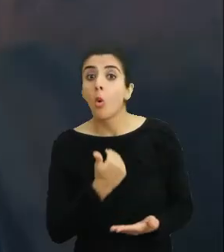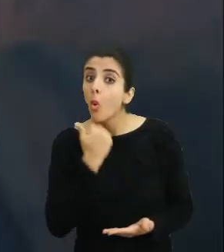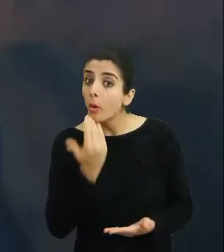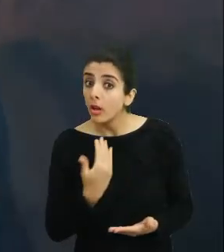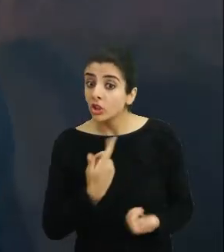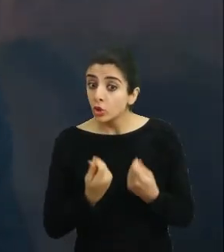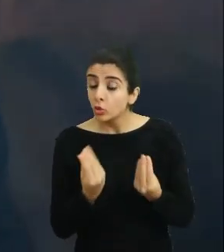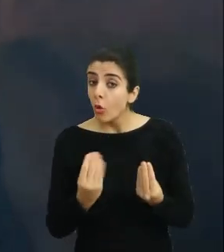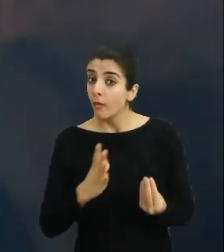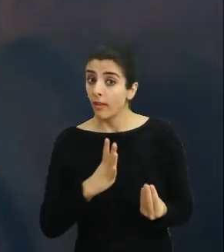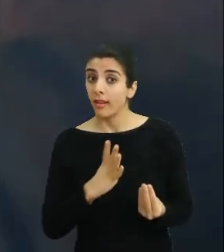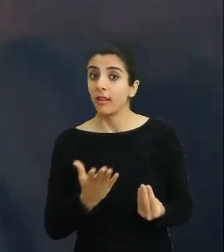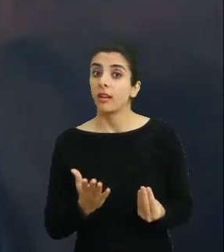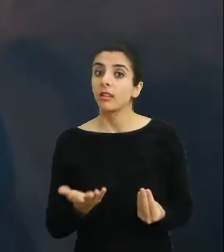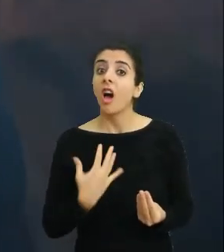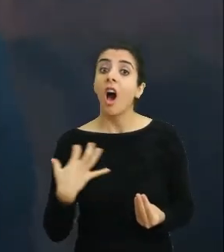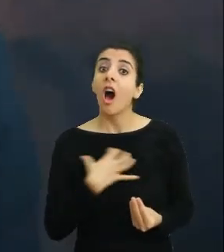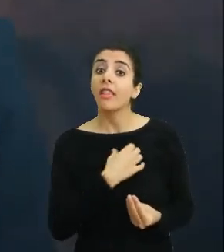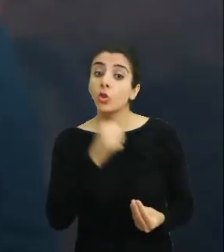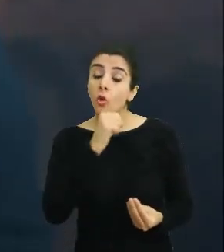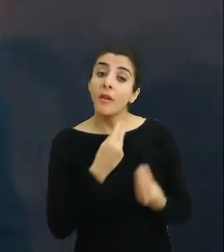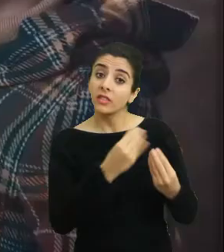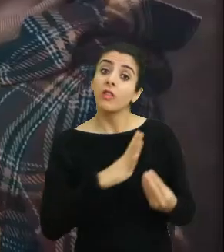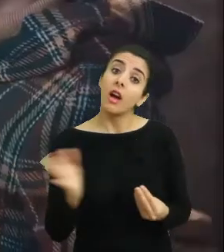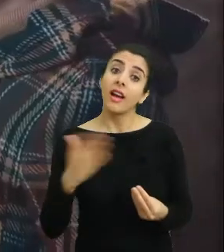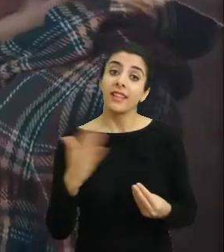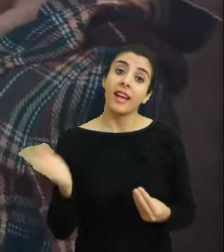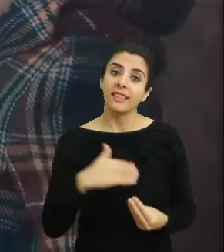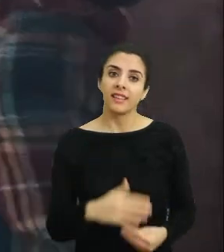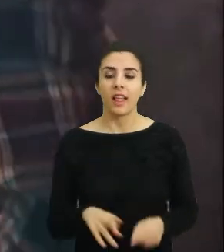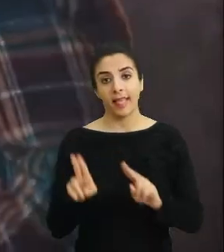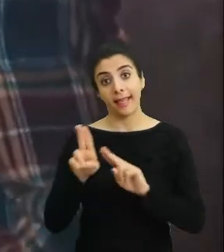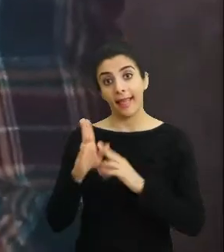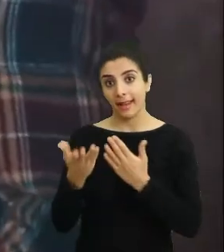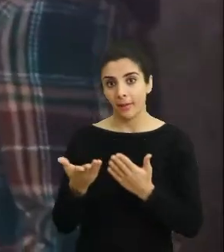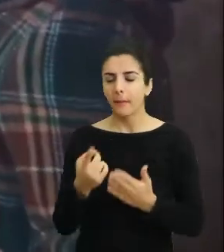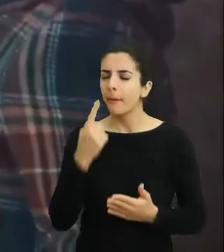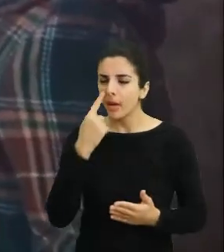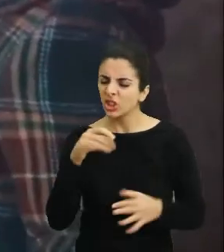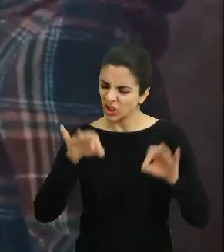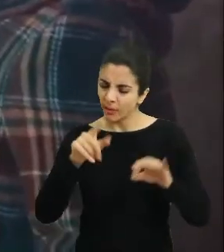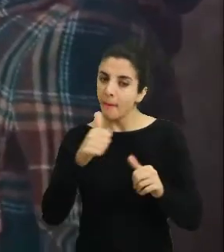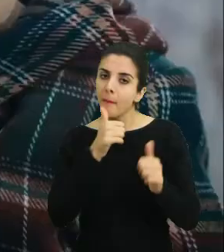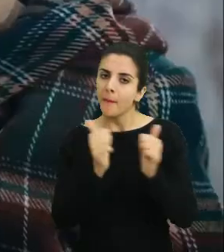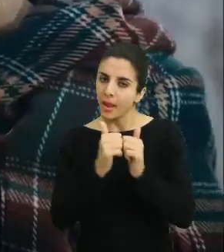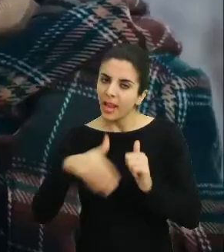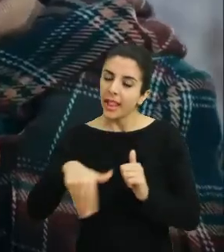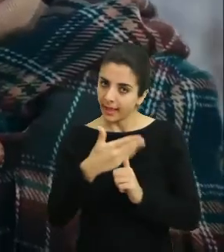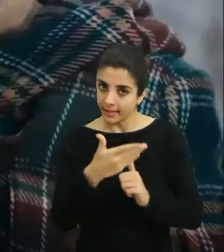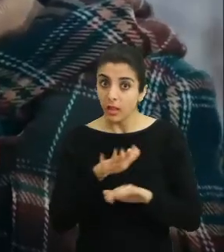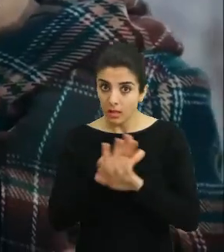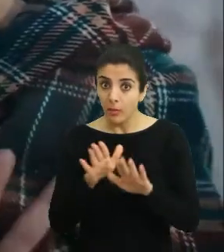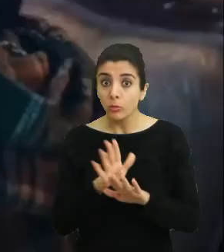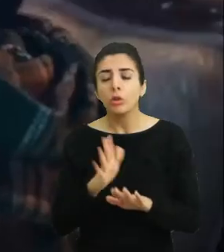oğlum. Yapacak işlerimiz var. Daha ananlara dondurma alacağız. Hadi, hadi. Kerim, bak sen şimdi babanla git, tamam